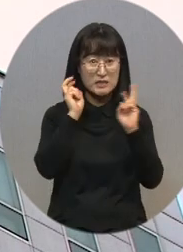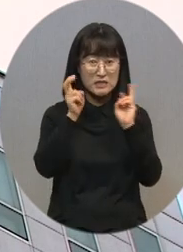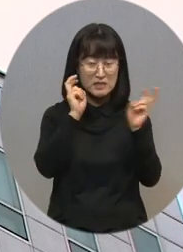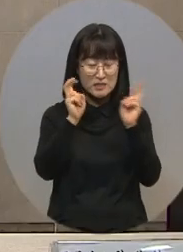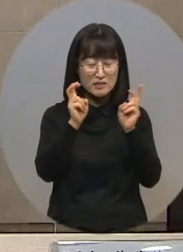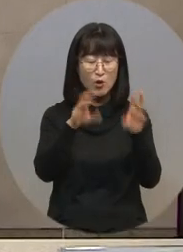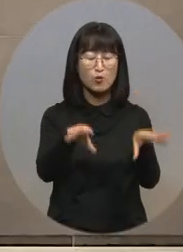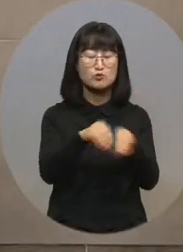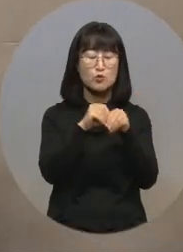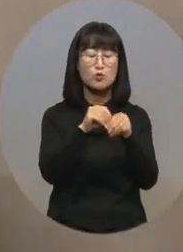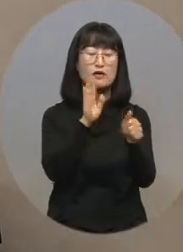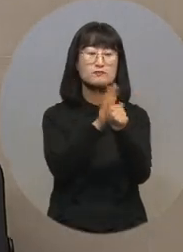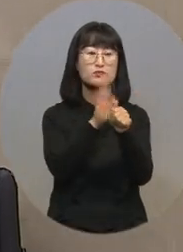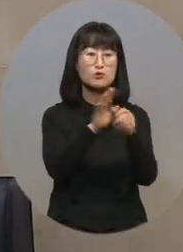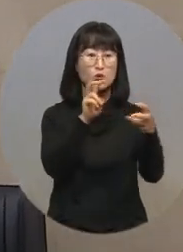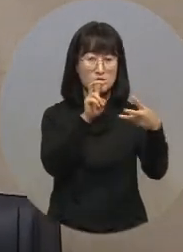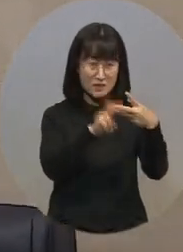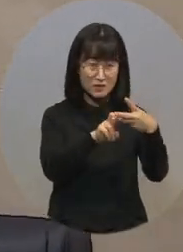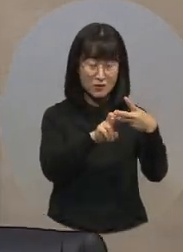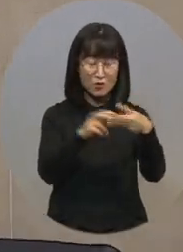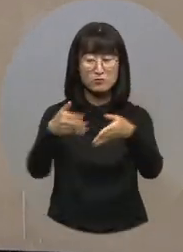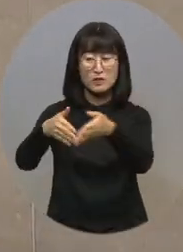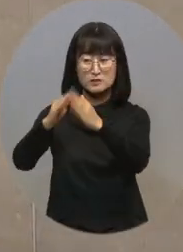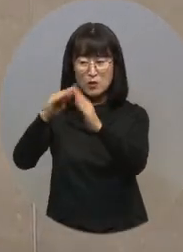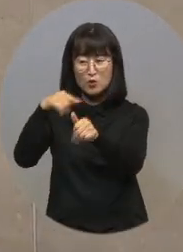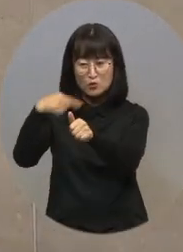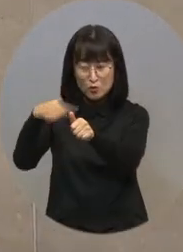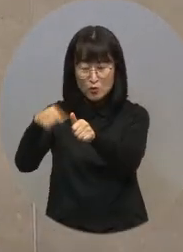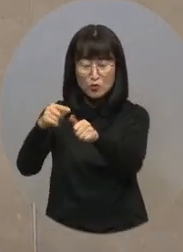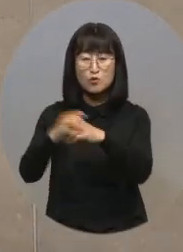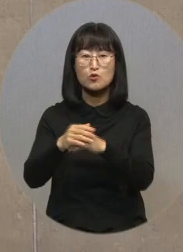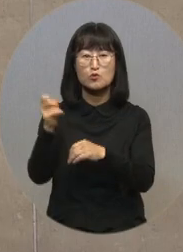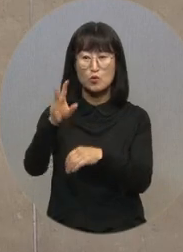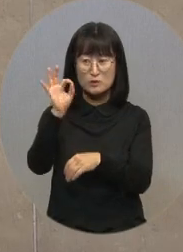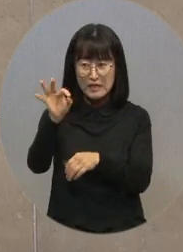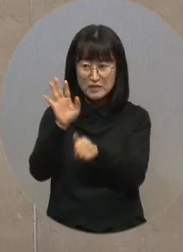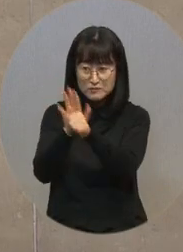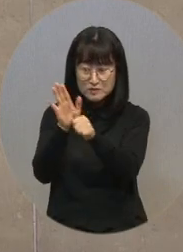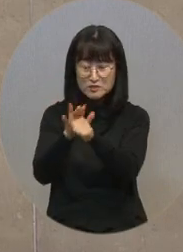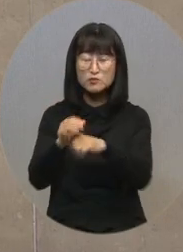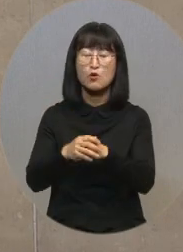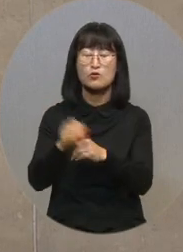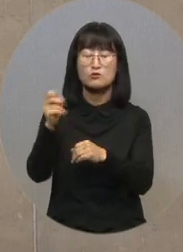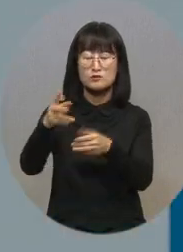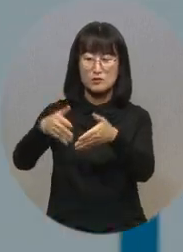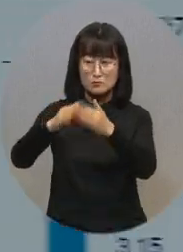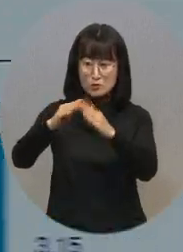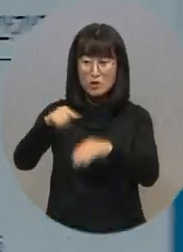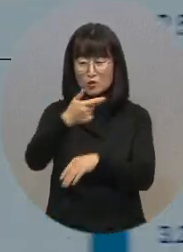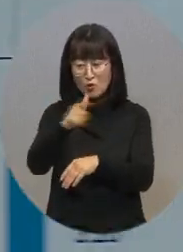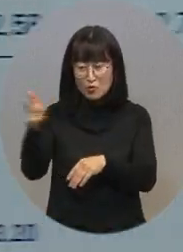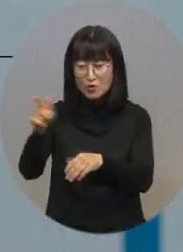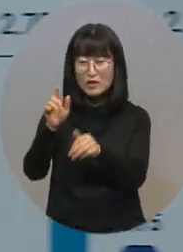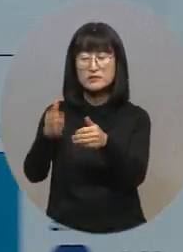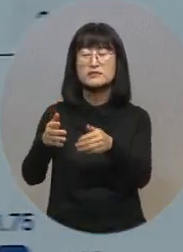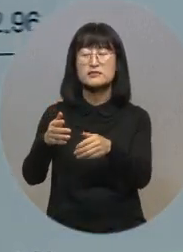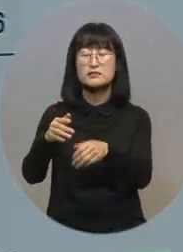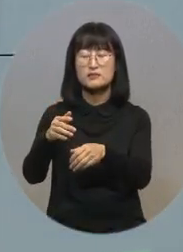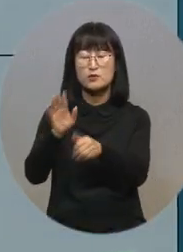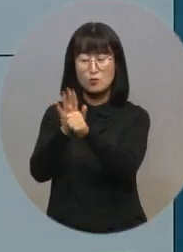중인 창업 지원 사업은 창업 교육부터 사업화 자금 지원, 점포 지원 등 장애인의 자립을 돕고